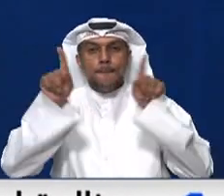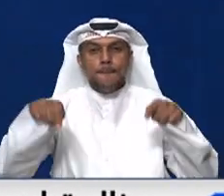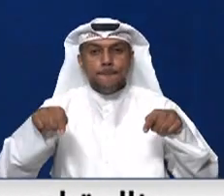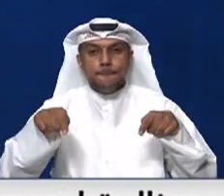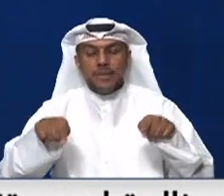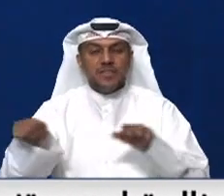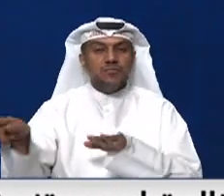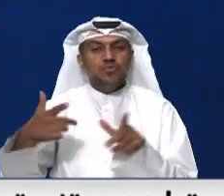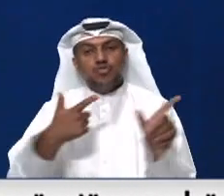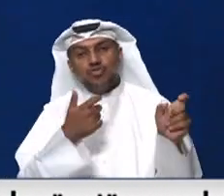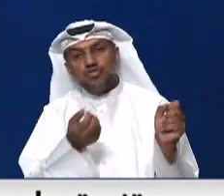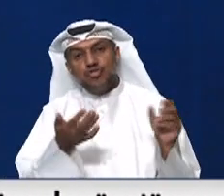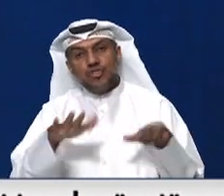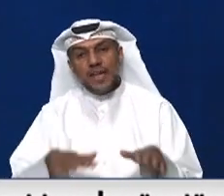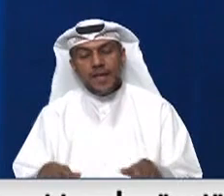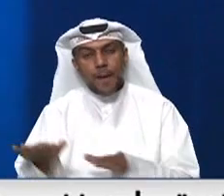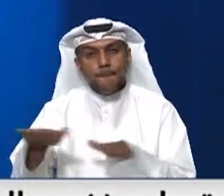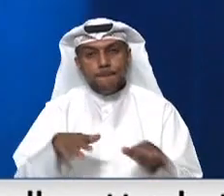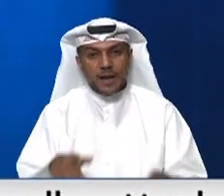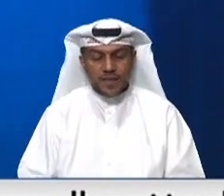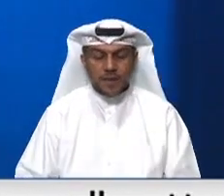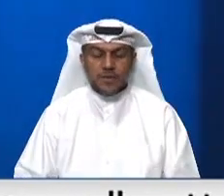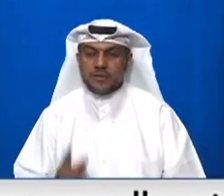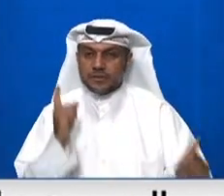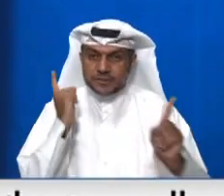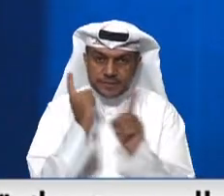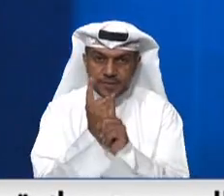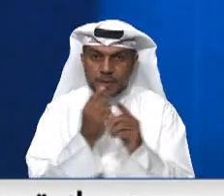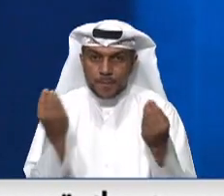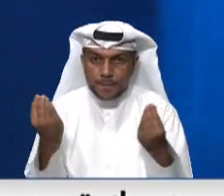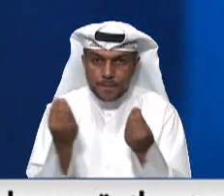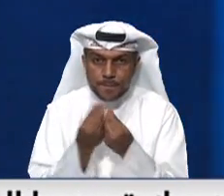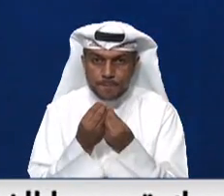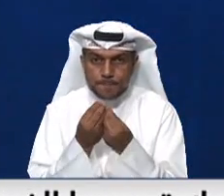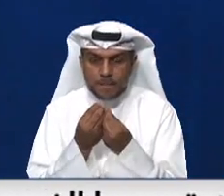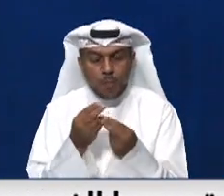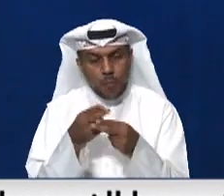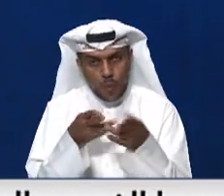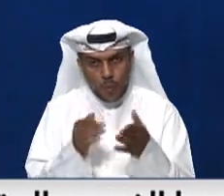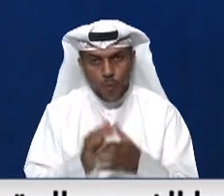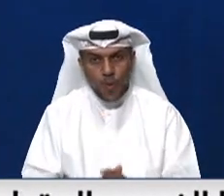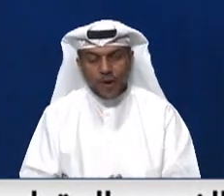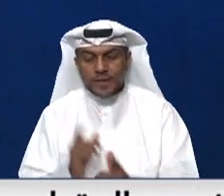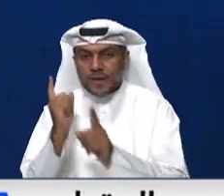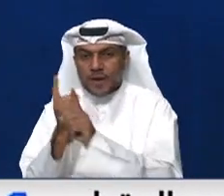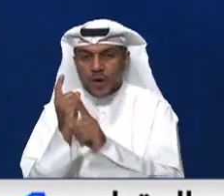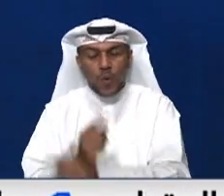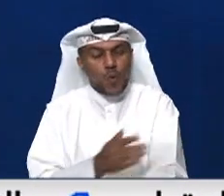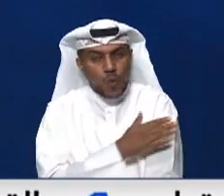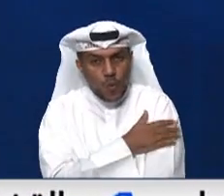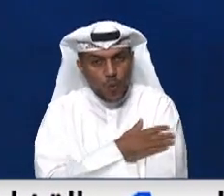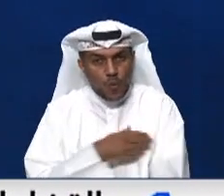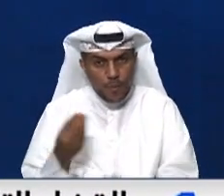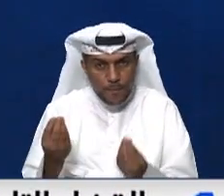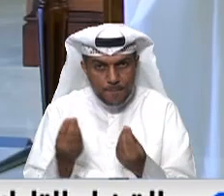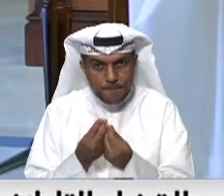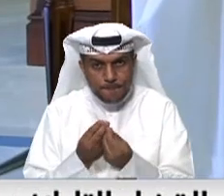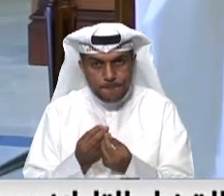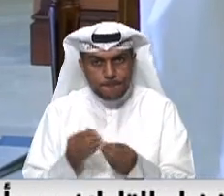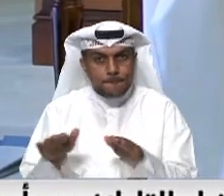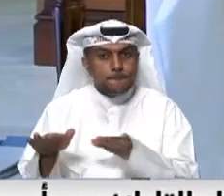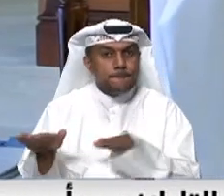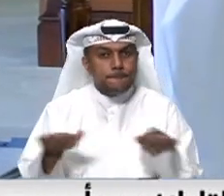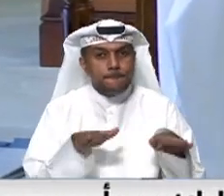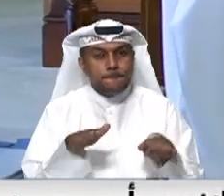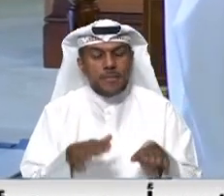والمفقودين الكويتية فايز العنزي وعضو مجلس الإدارة نواف الحويدر. وتم خلال هذا اللقاء استعراض الجهود